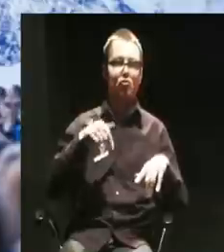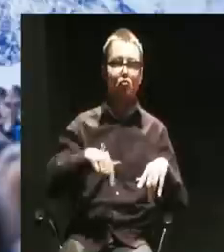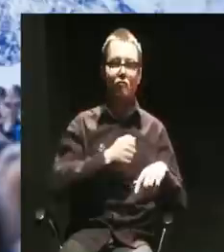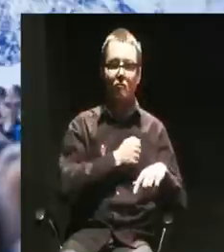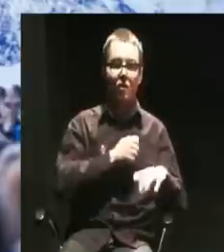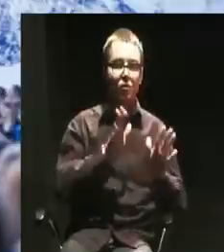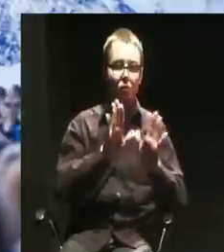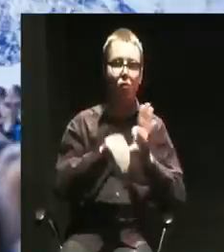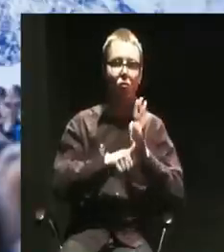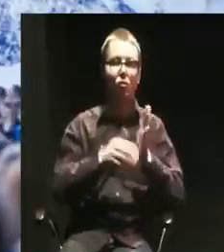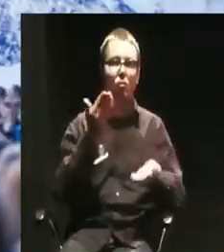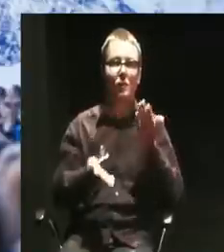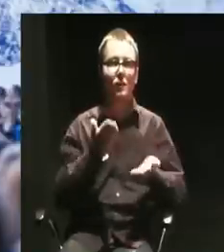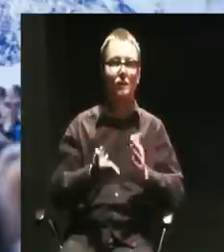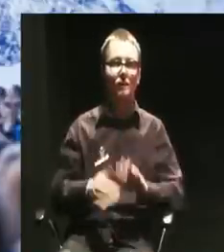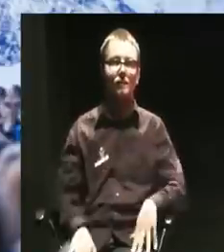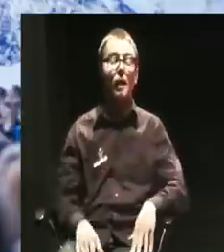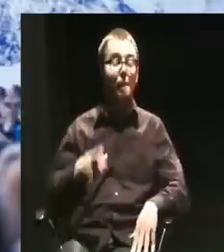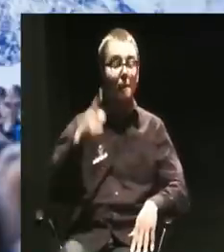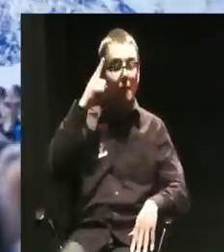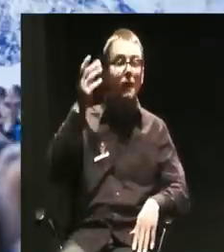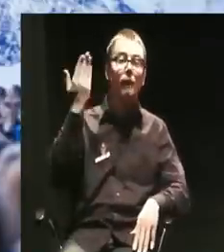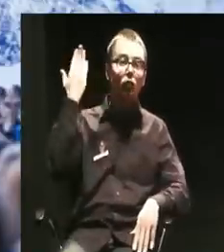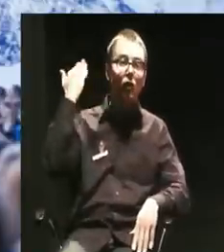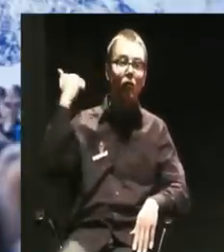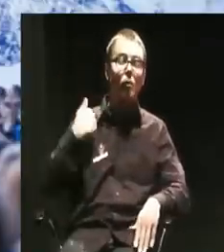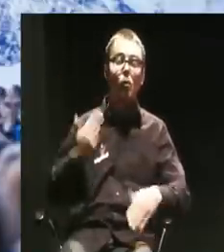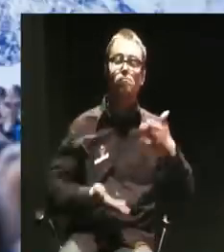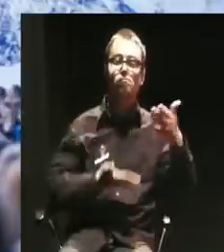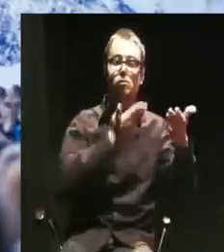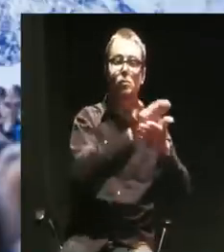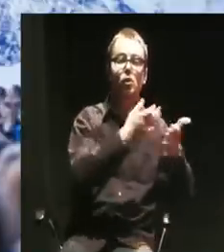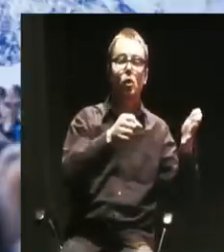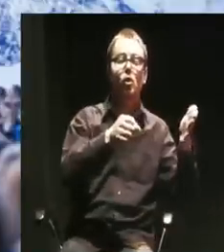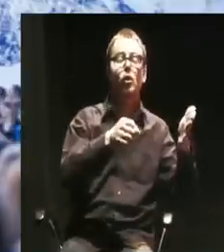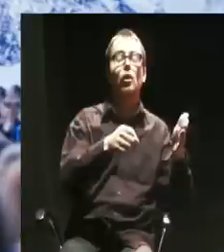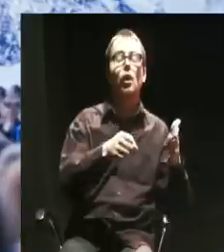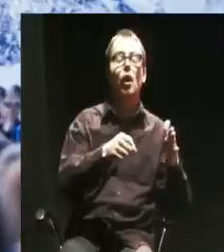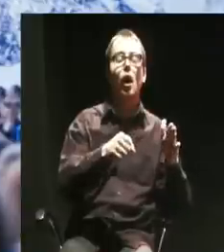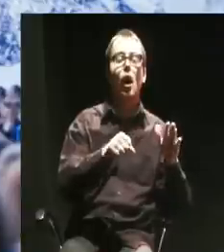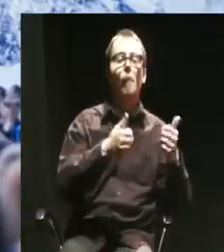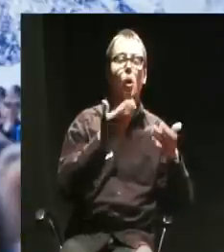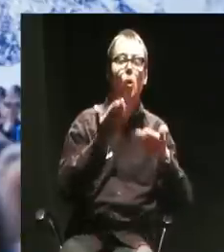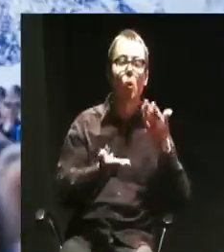aplikację do Europejskiej Stolicy Kultury. W 2011 roku, czerwiec